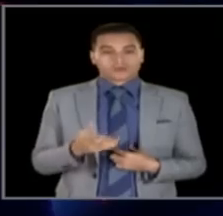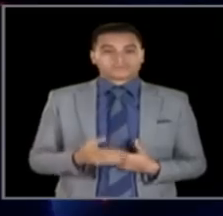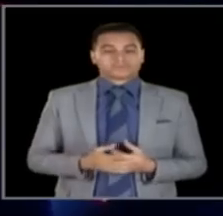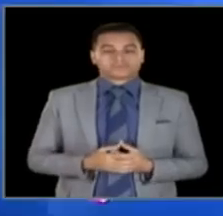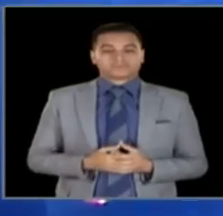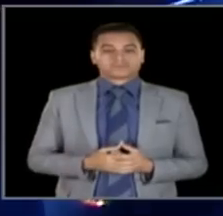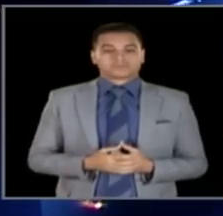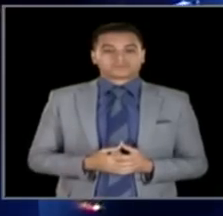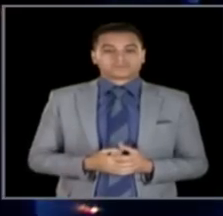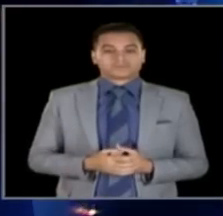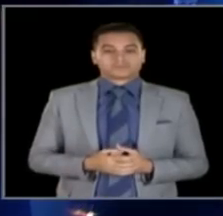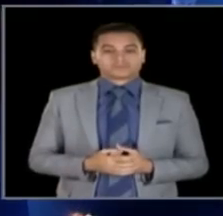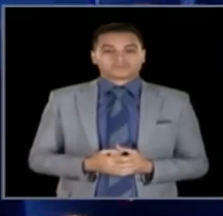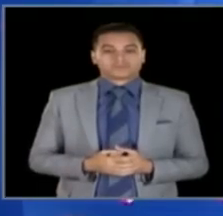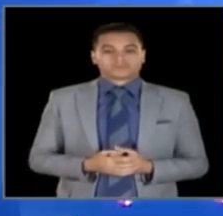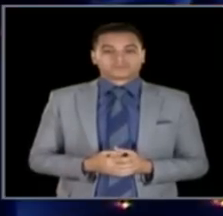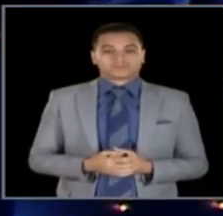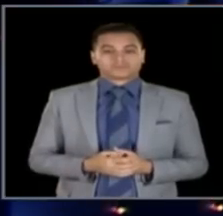هو: